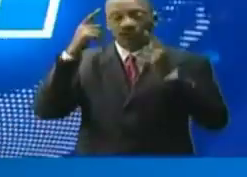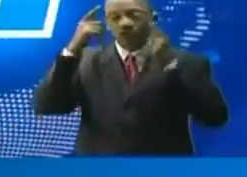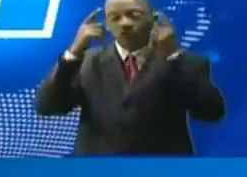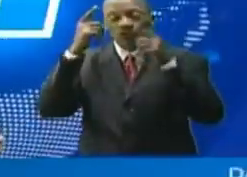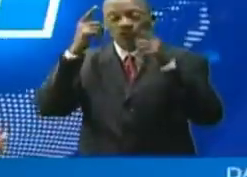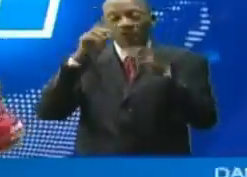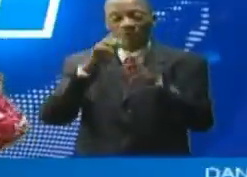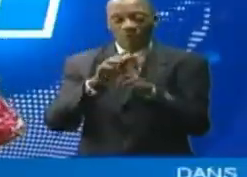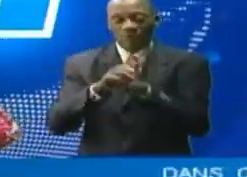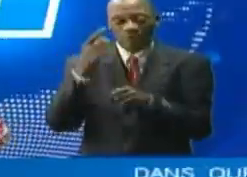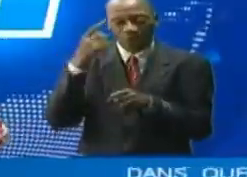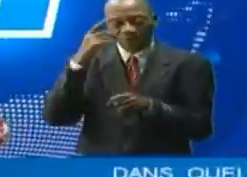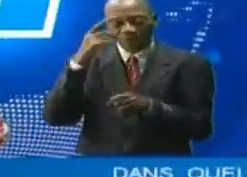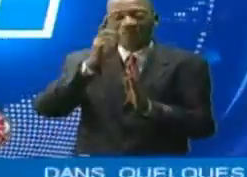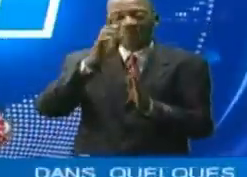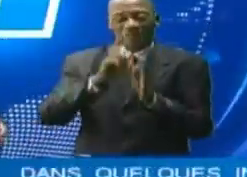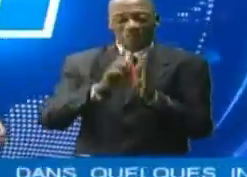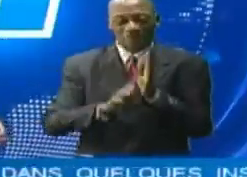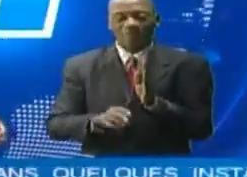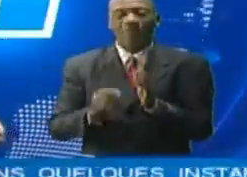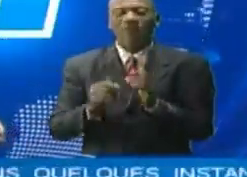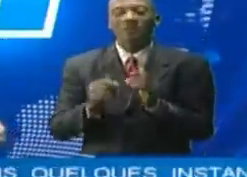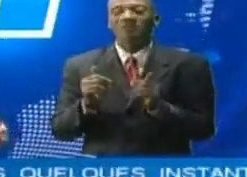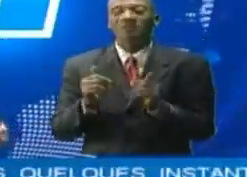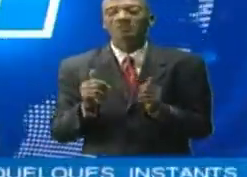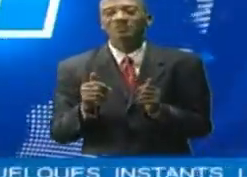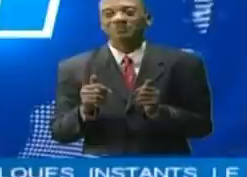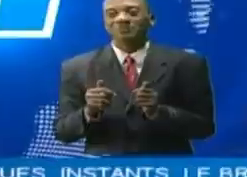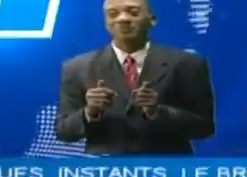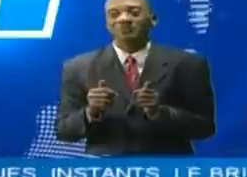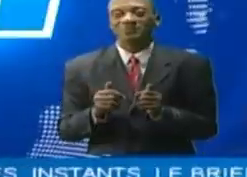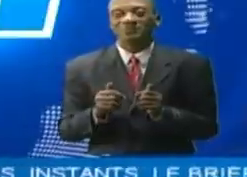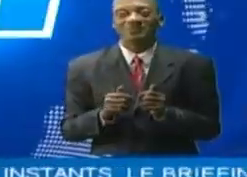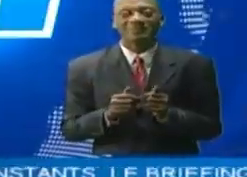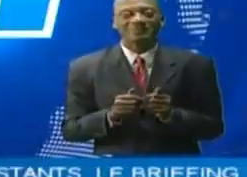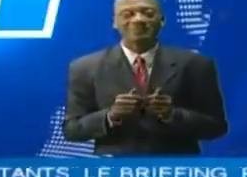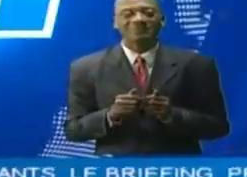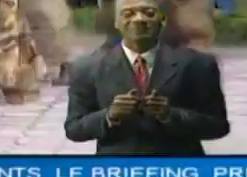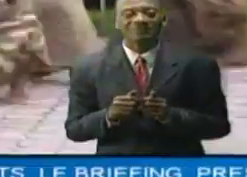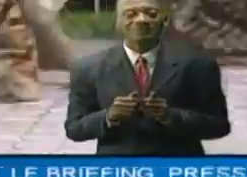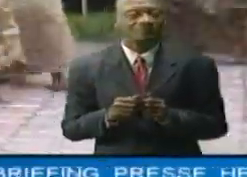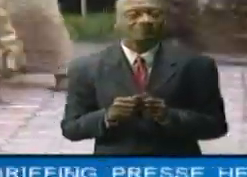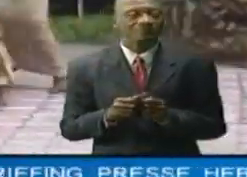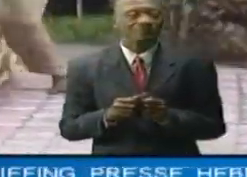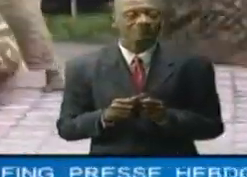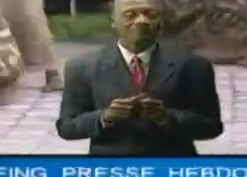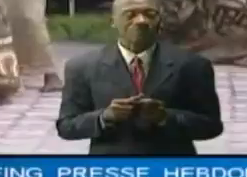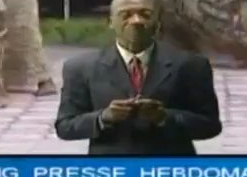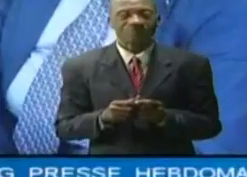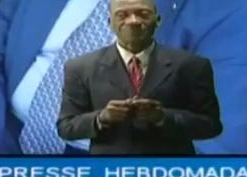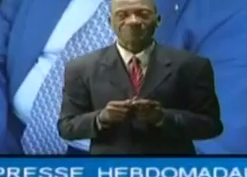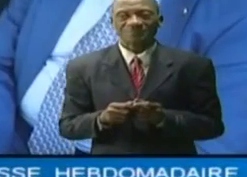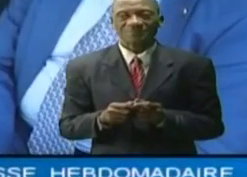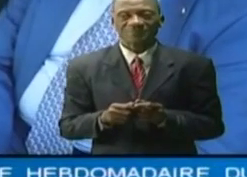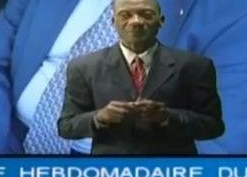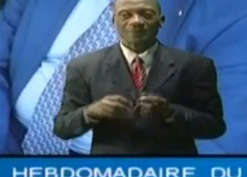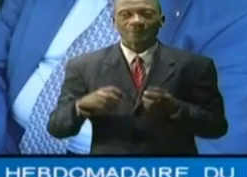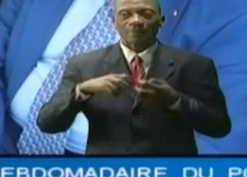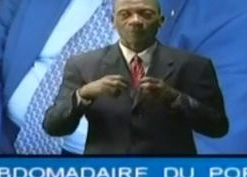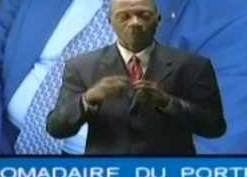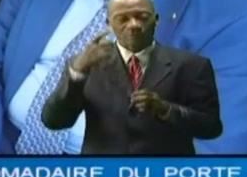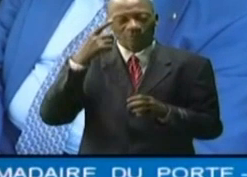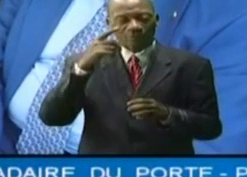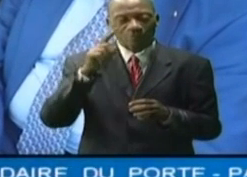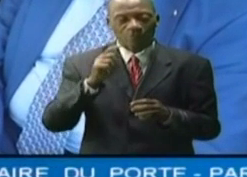dont le comité directeur a été installé le week-end dernier. La problématique du sous-développement